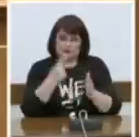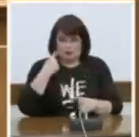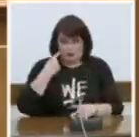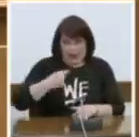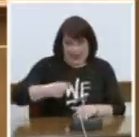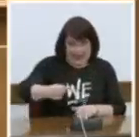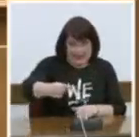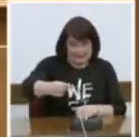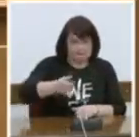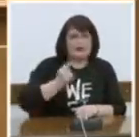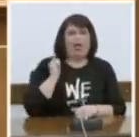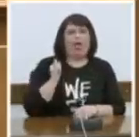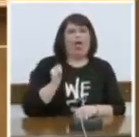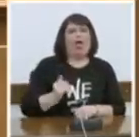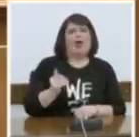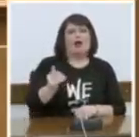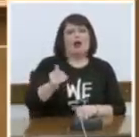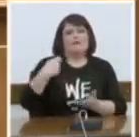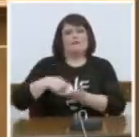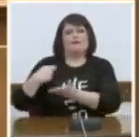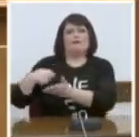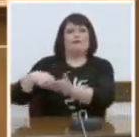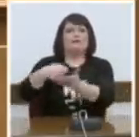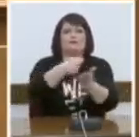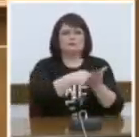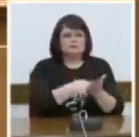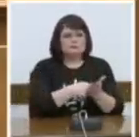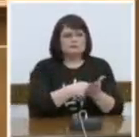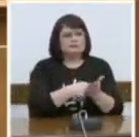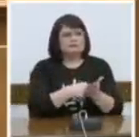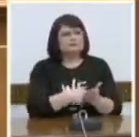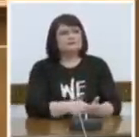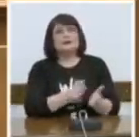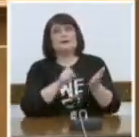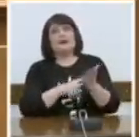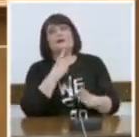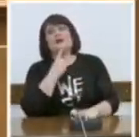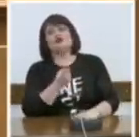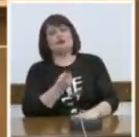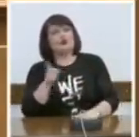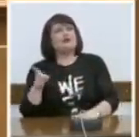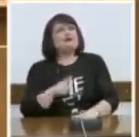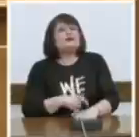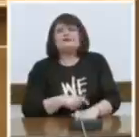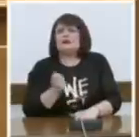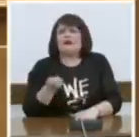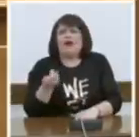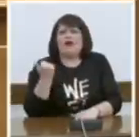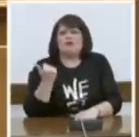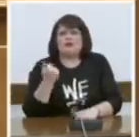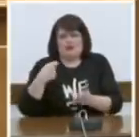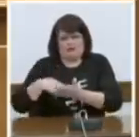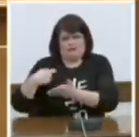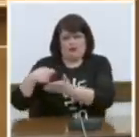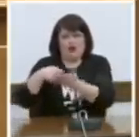την καθυστερημένη φορολόγηση των υπερκερδών των δηληστηρίων, που οφείλω να σας πω, κυρίες και κύριοι βουλευτές, ότι ακόμα δεν έχει γίνει. Η φορολόγηση των